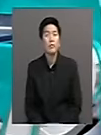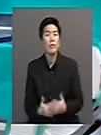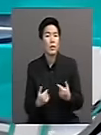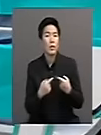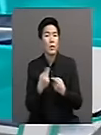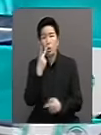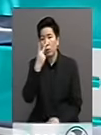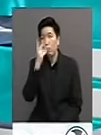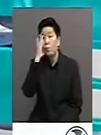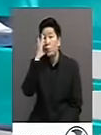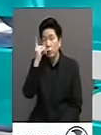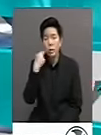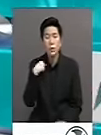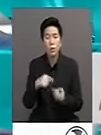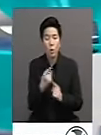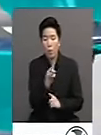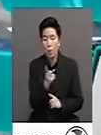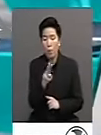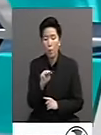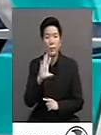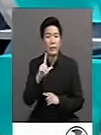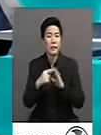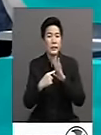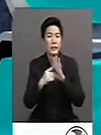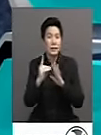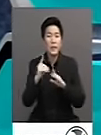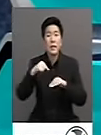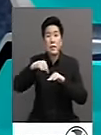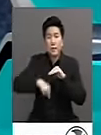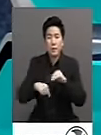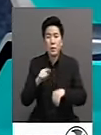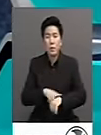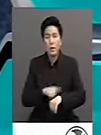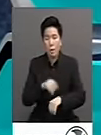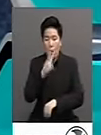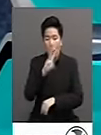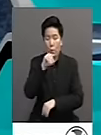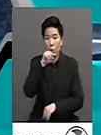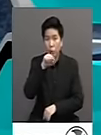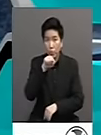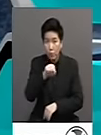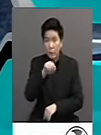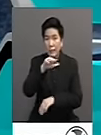่ติดตามกันวันพรุ่งนี้ได้นะครับสำหรับคมชั่นลึกศึกมวยไทยท่อน้ำไทยเดอะฮีโร่เวลาประมาณ6โมง